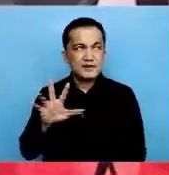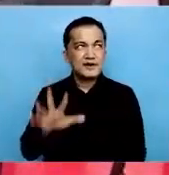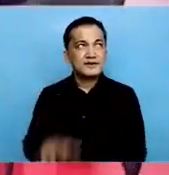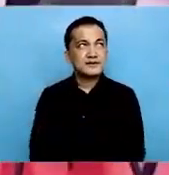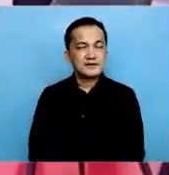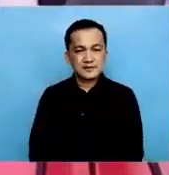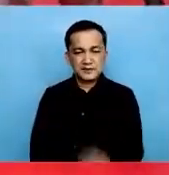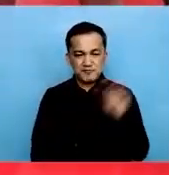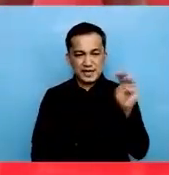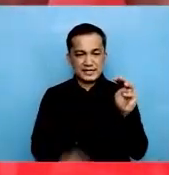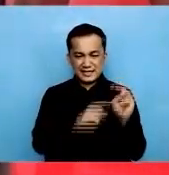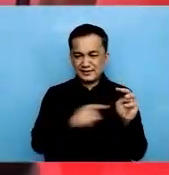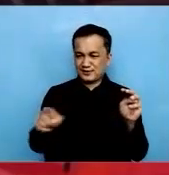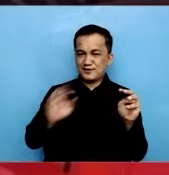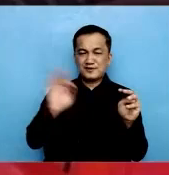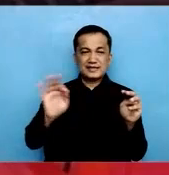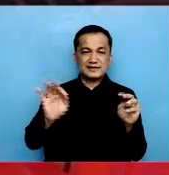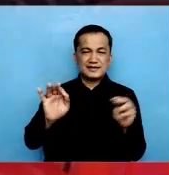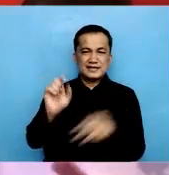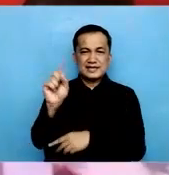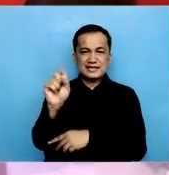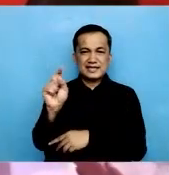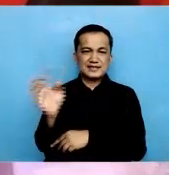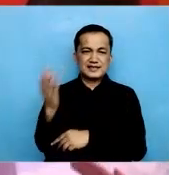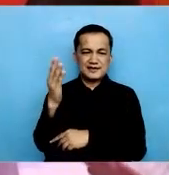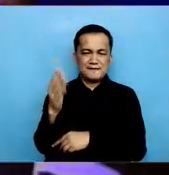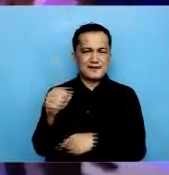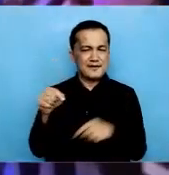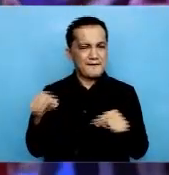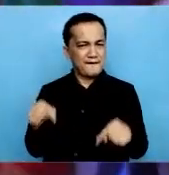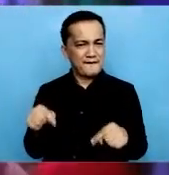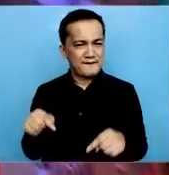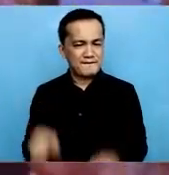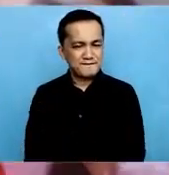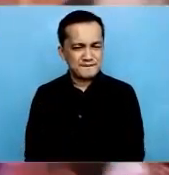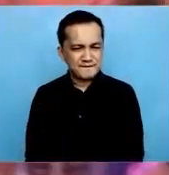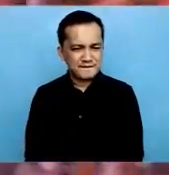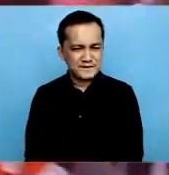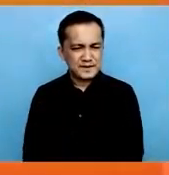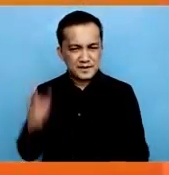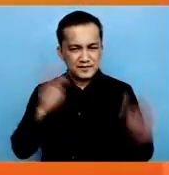Lunes hanggang Biyernes alas 11 ng umaga sa... Mga problemang hindi na